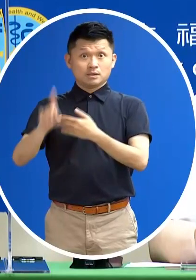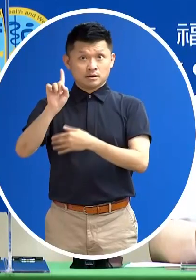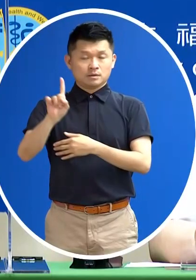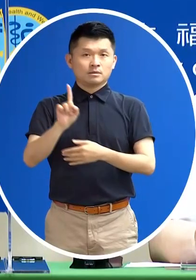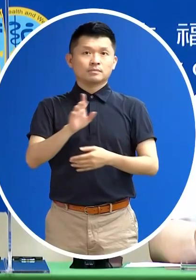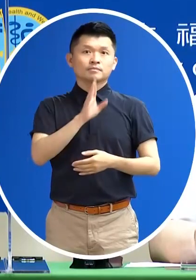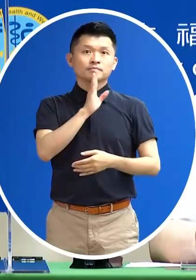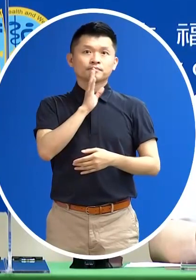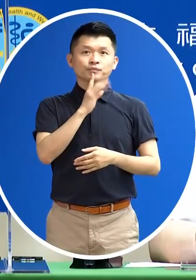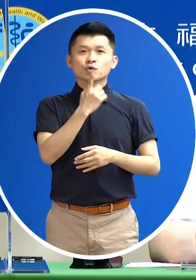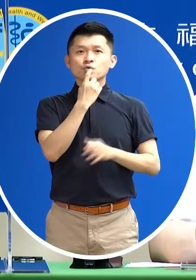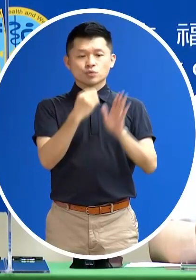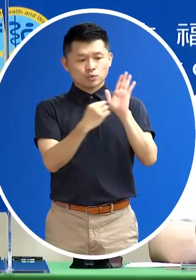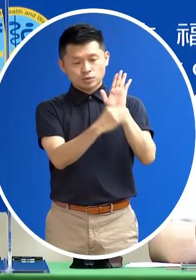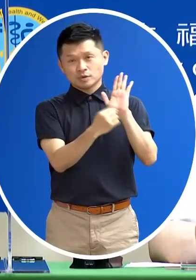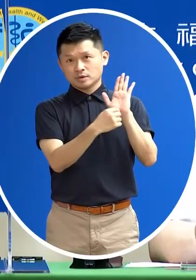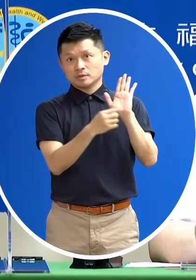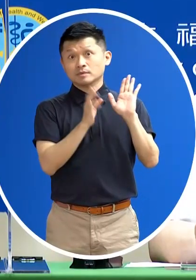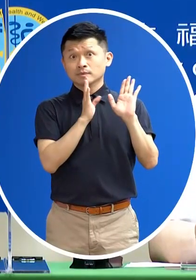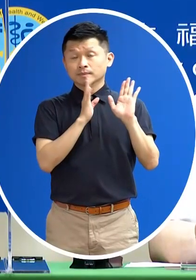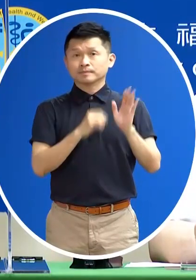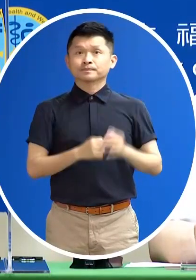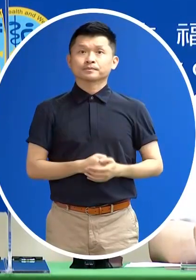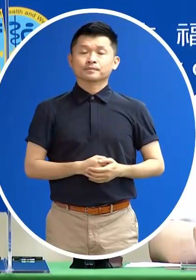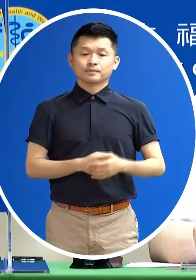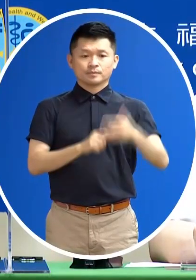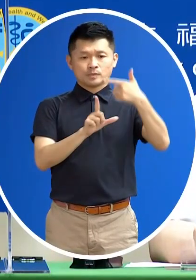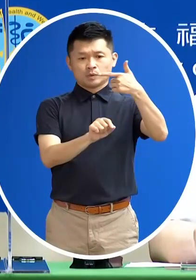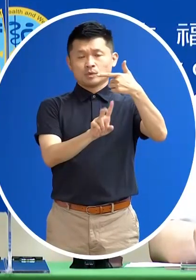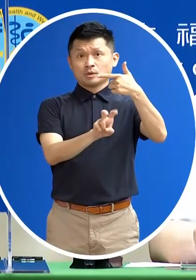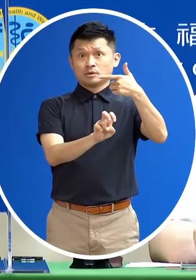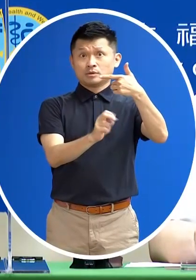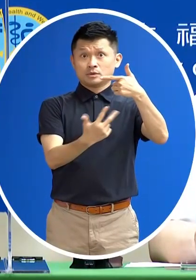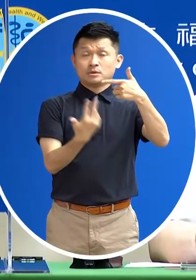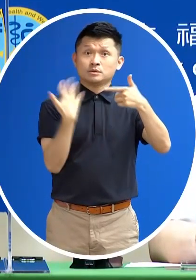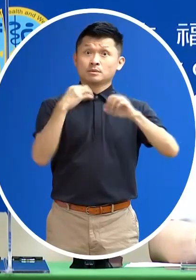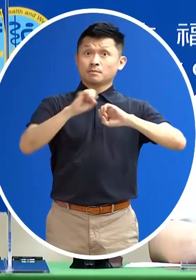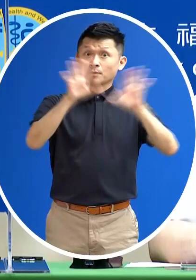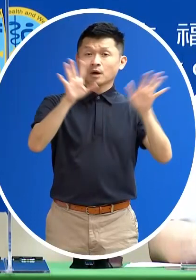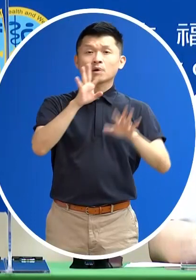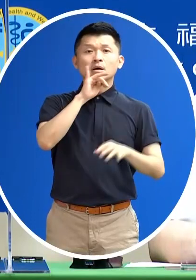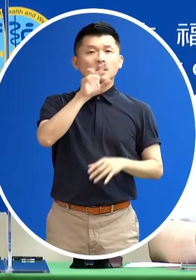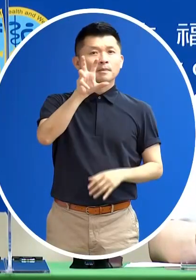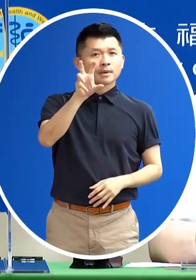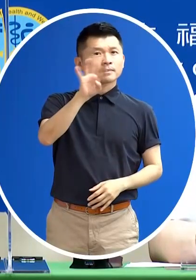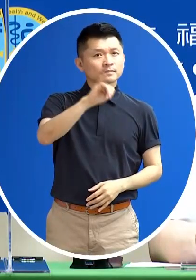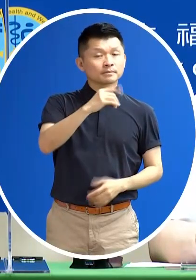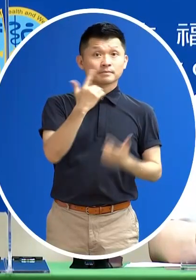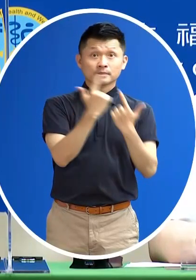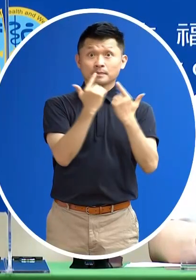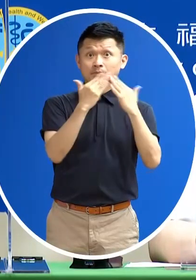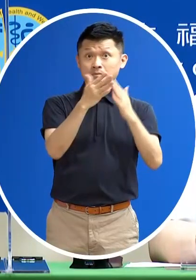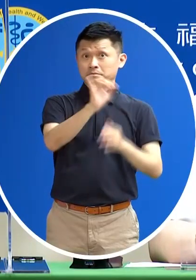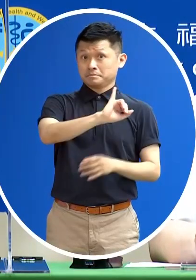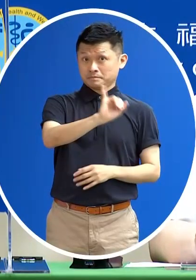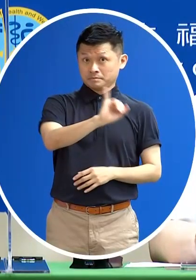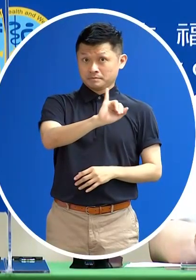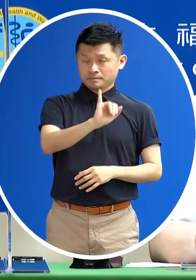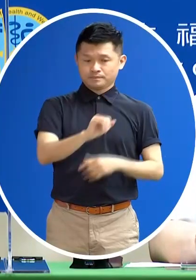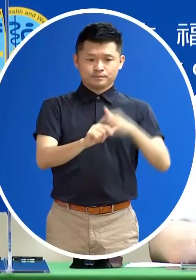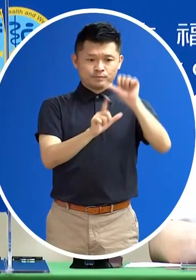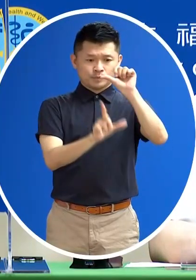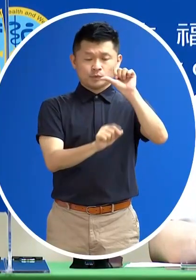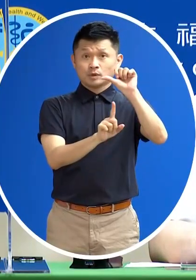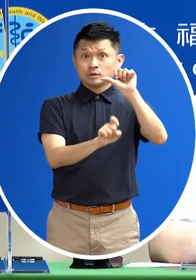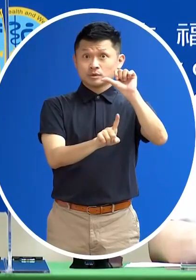个绿色小字的这个部分。那这是一个我们在6月27号公布的80多岁的台北市的女性，在5